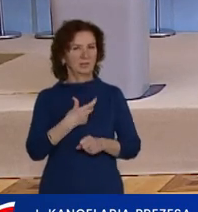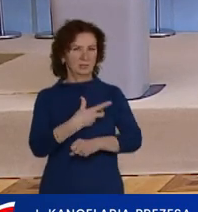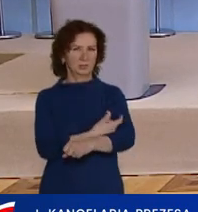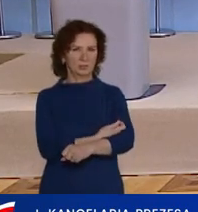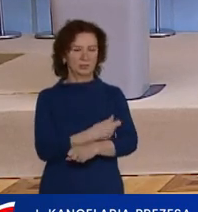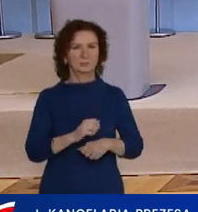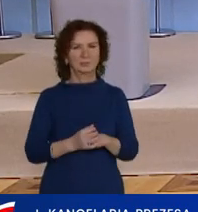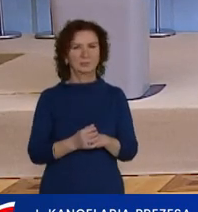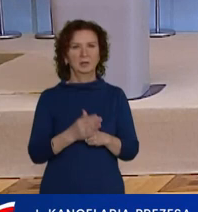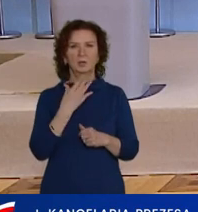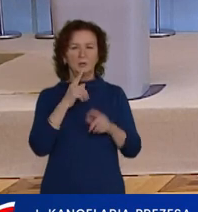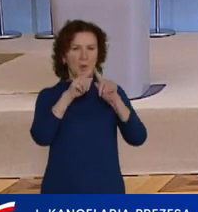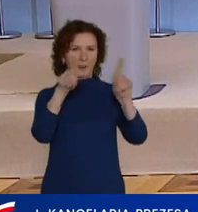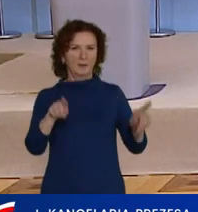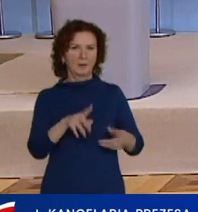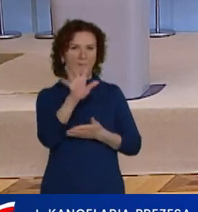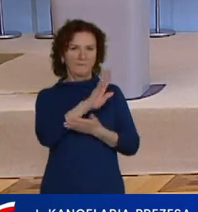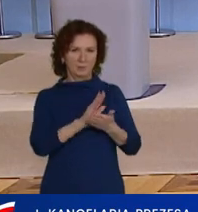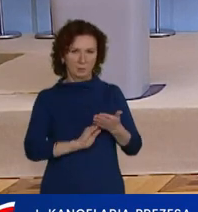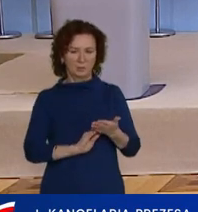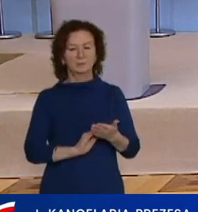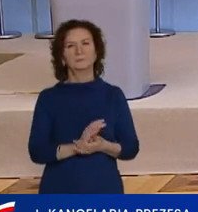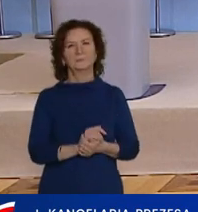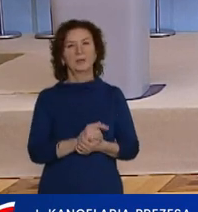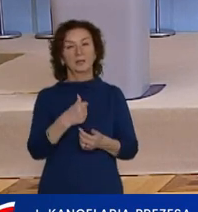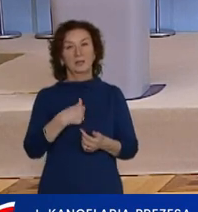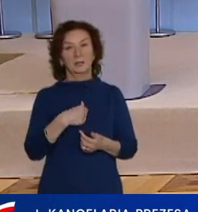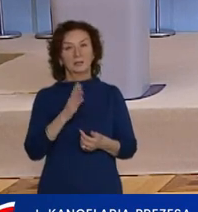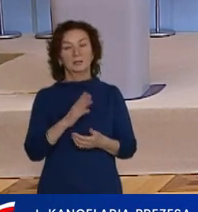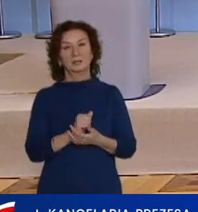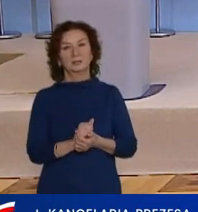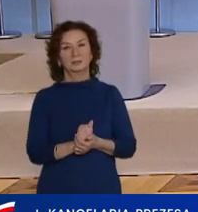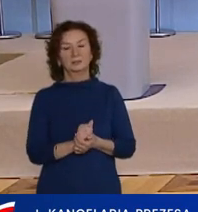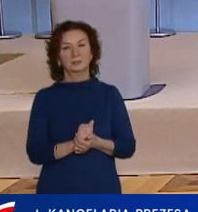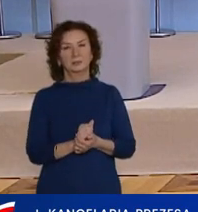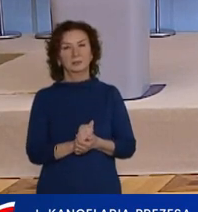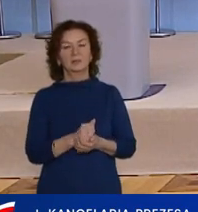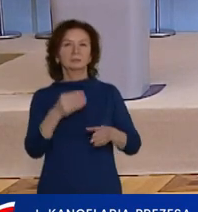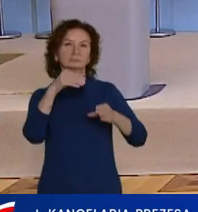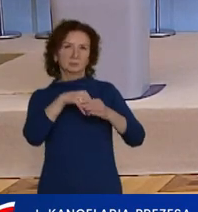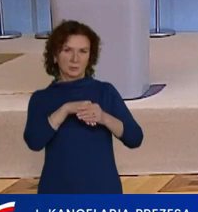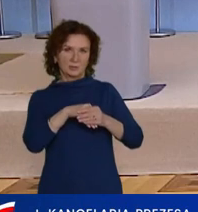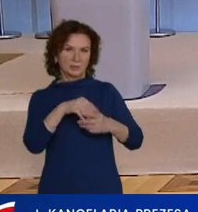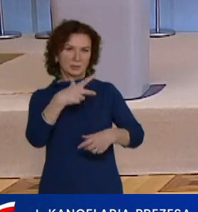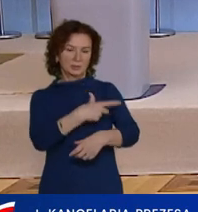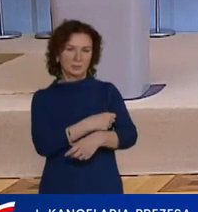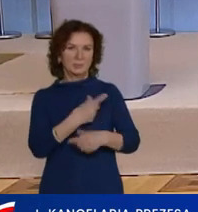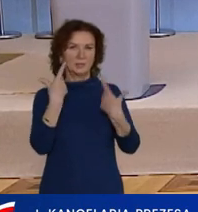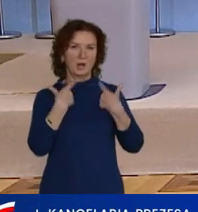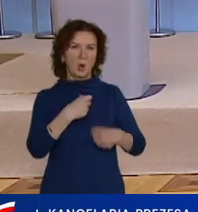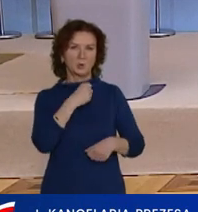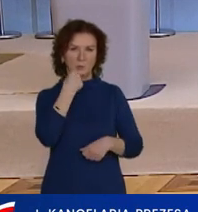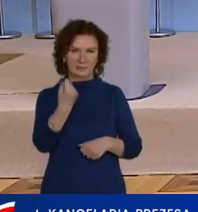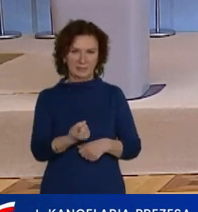będzie formularz. Ja uczestniczę w szczepieniach osób starszych i wiem, że